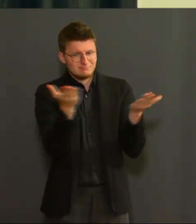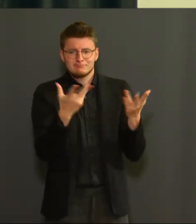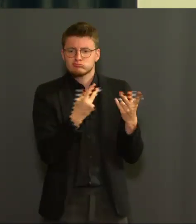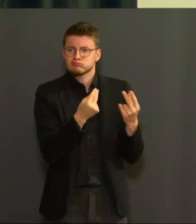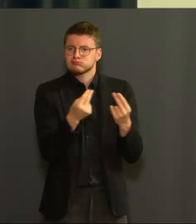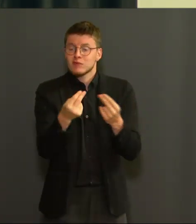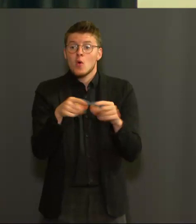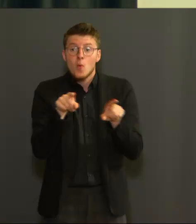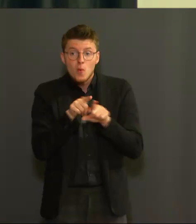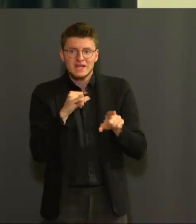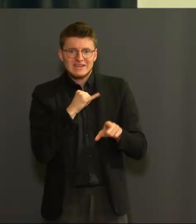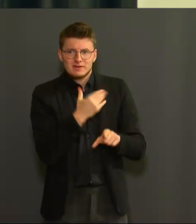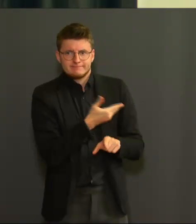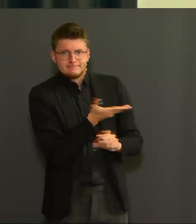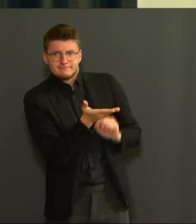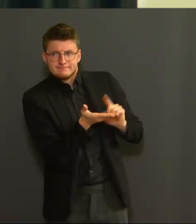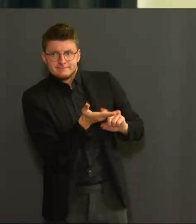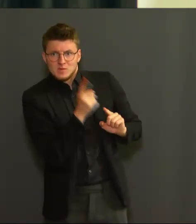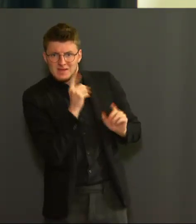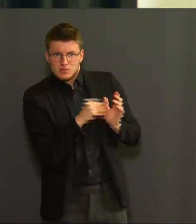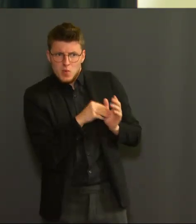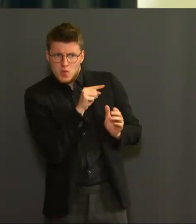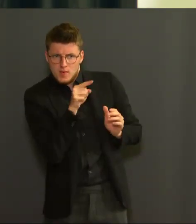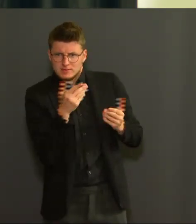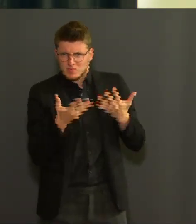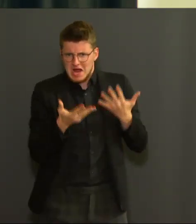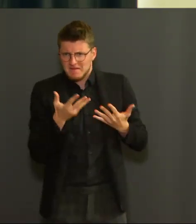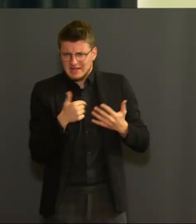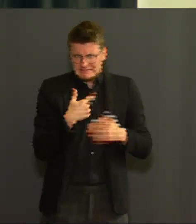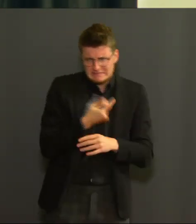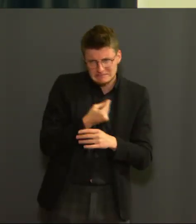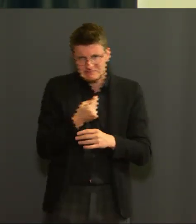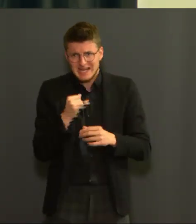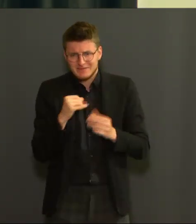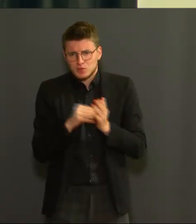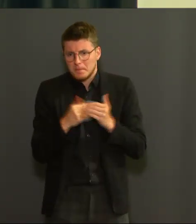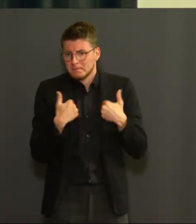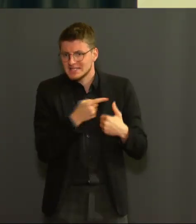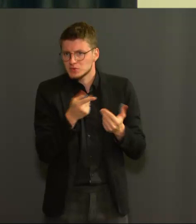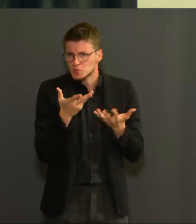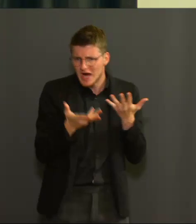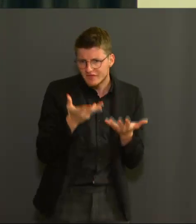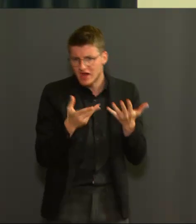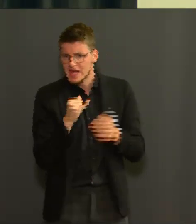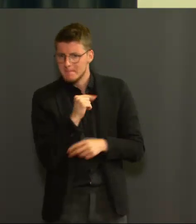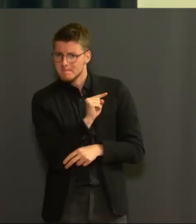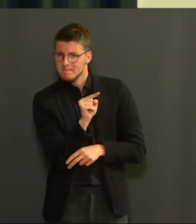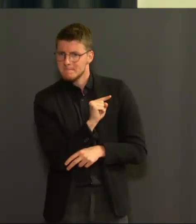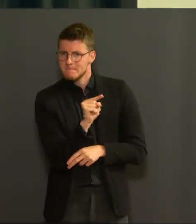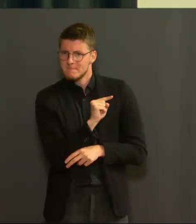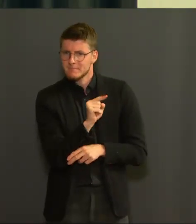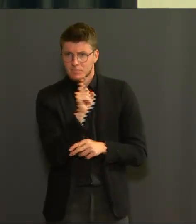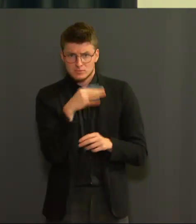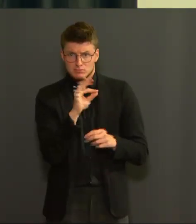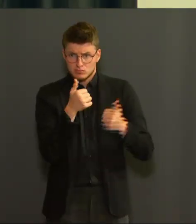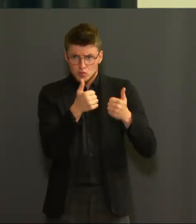Natuurlijk zijn er nog mensen die twijfelen of weigeren om zich te laten vaccineren. Soms kan het inderdaad geen kwaad om even de kat uit de boom